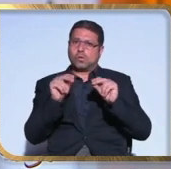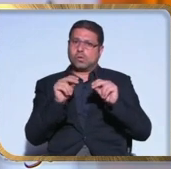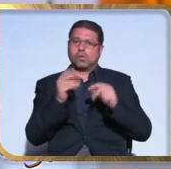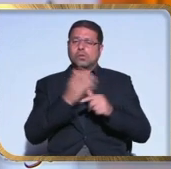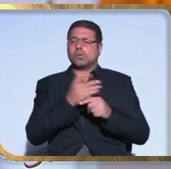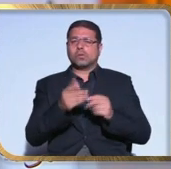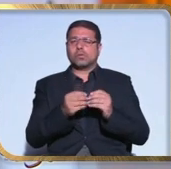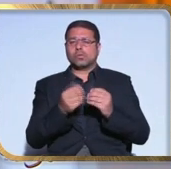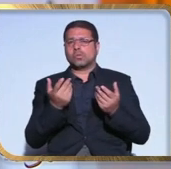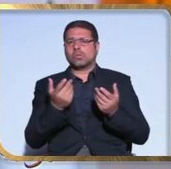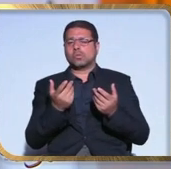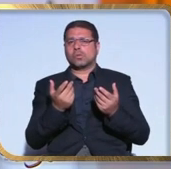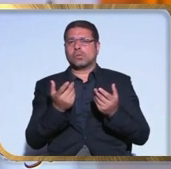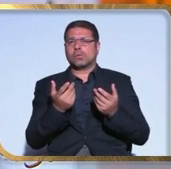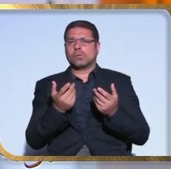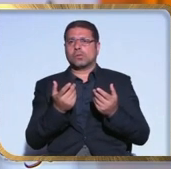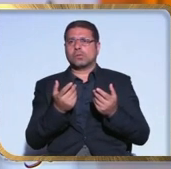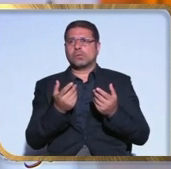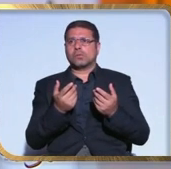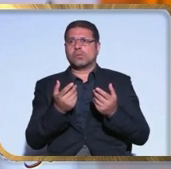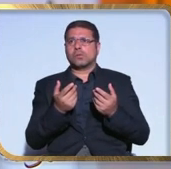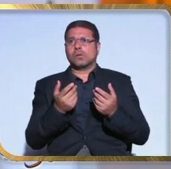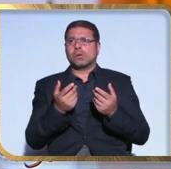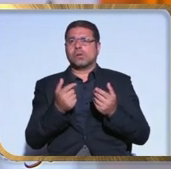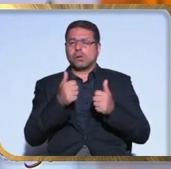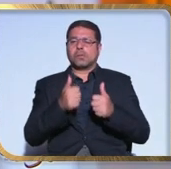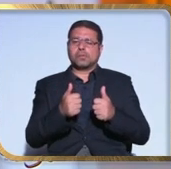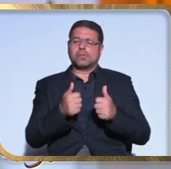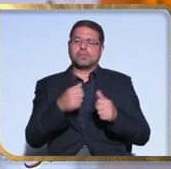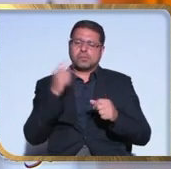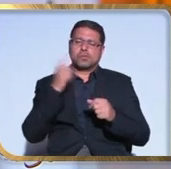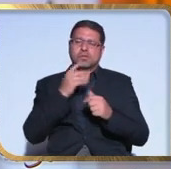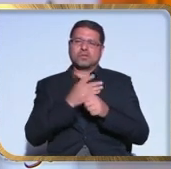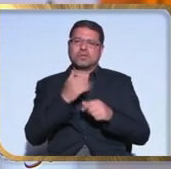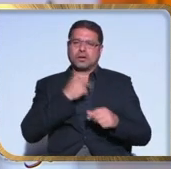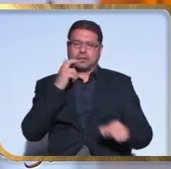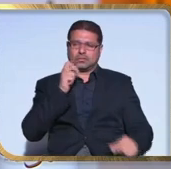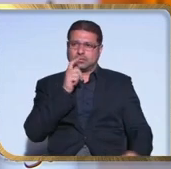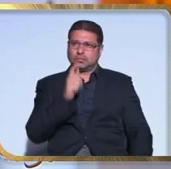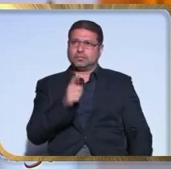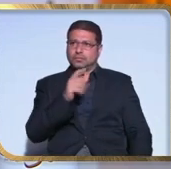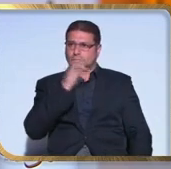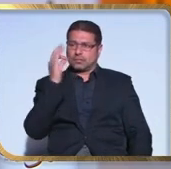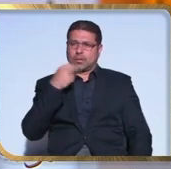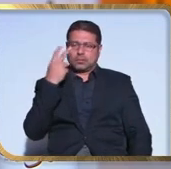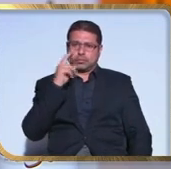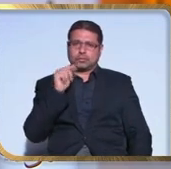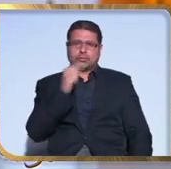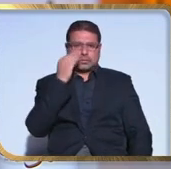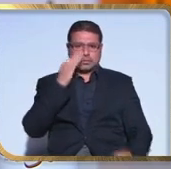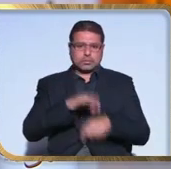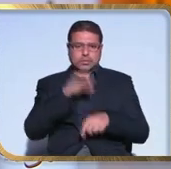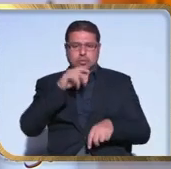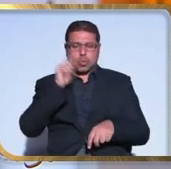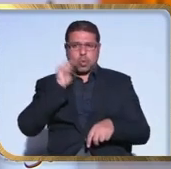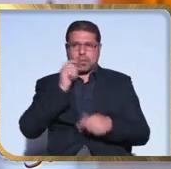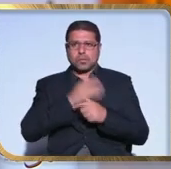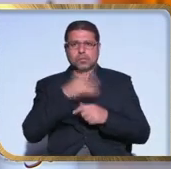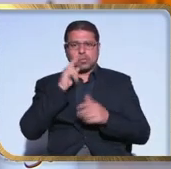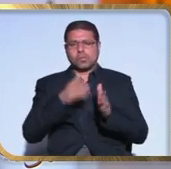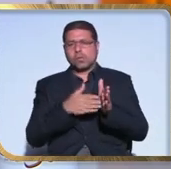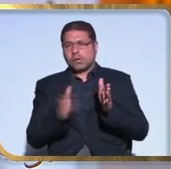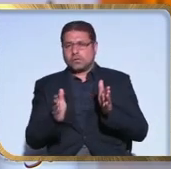ده ولا دي يعني يعني تمام ان انت قصدك انه اذا ارتكب الانسان جر او